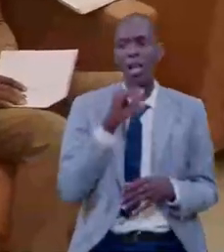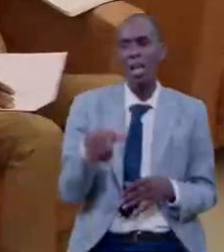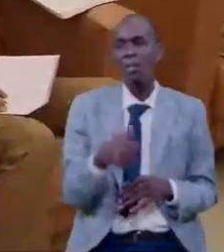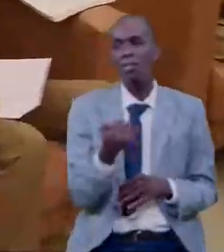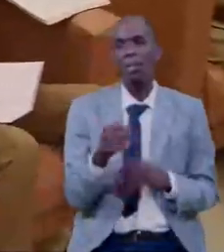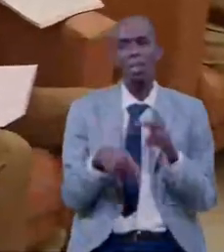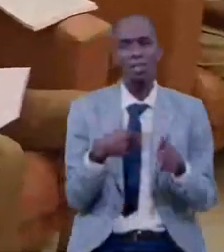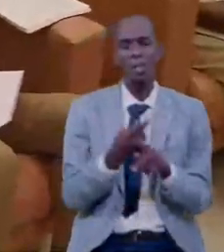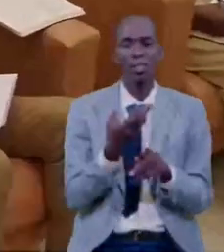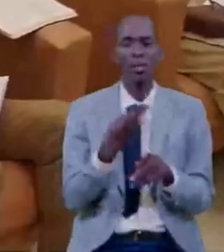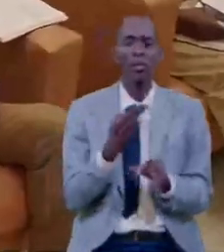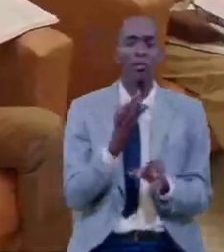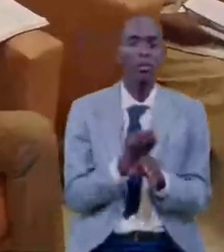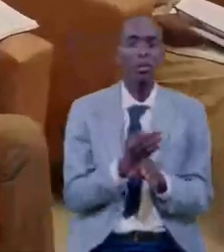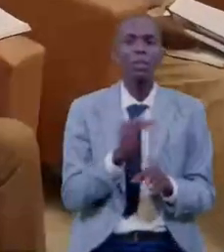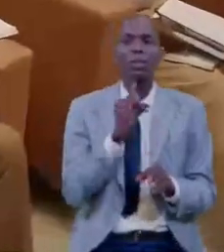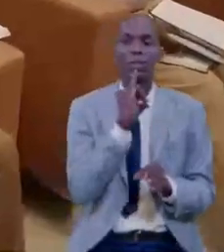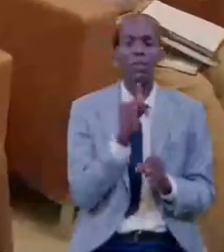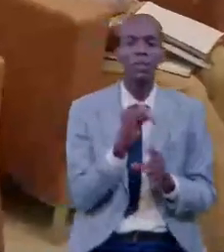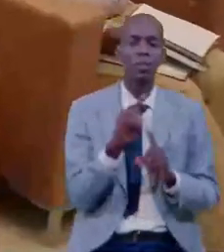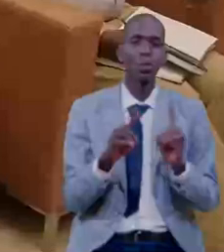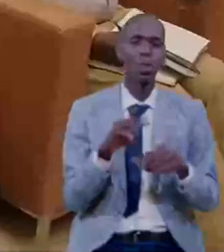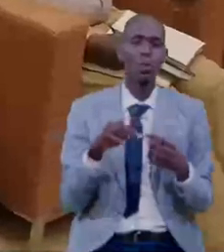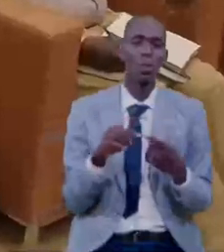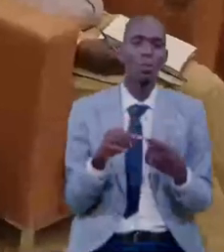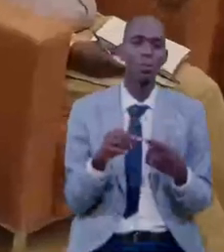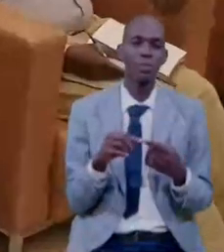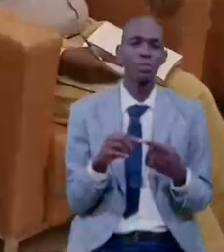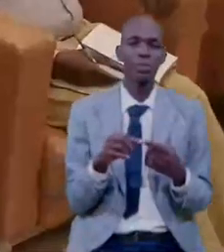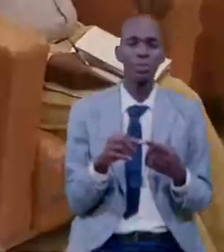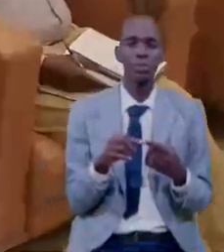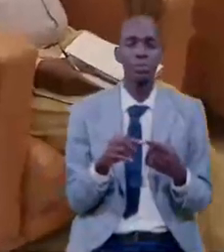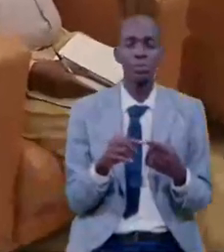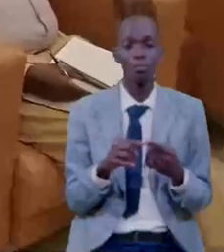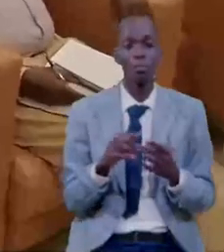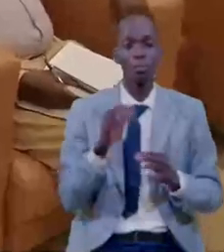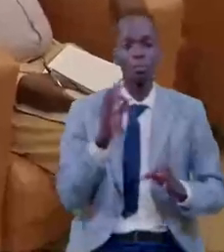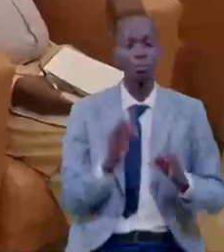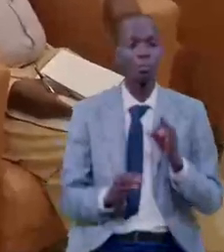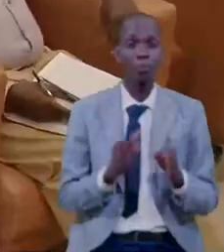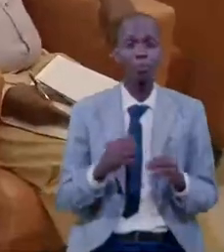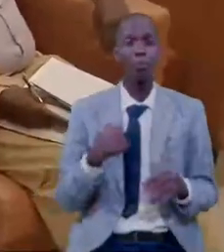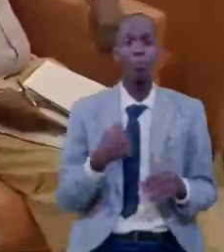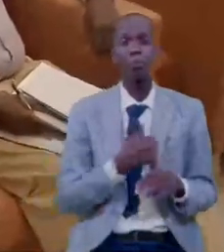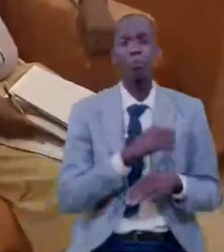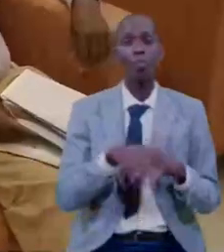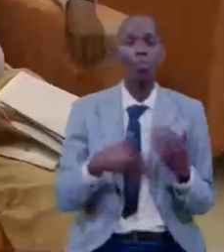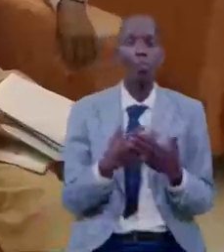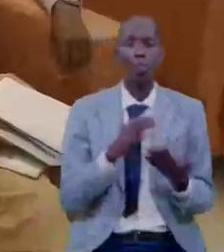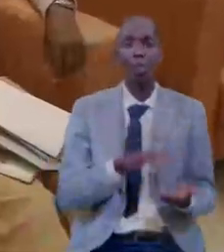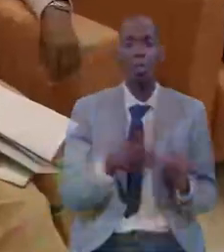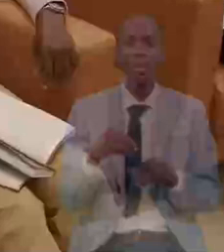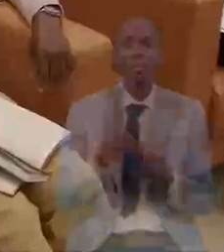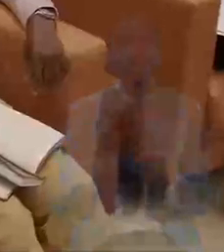Hébreux 11 nous parle de, il dit que tous ces gens sont morts